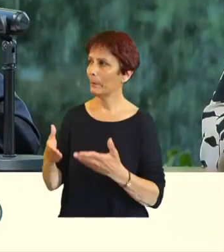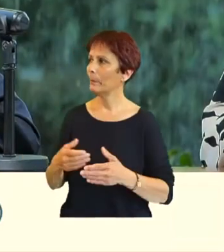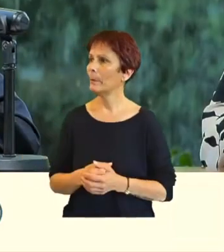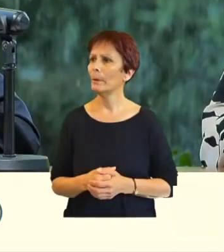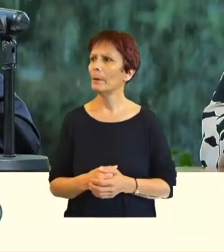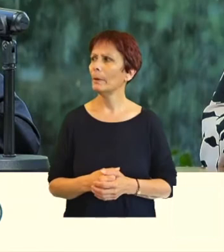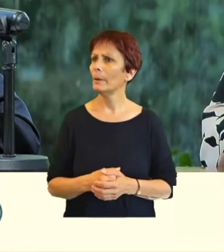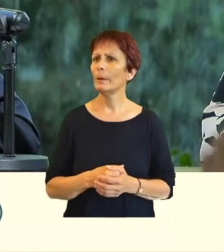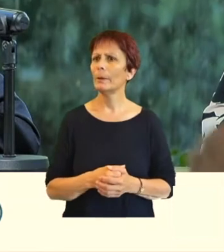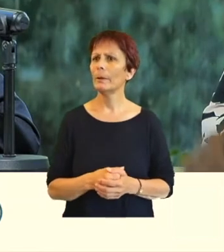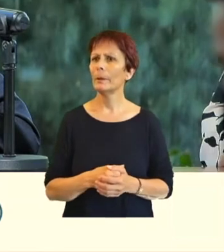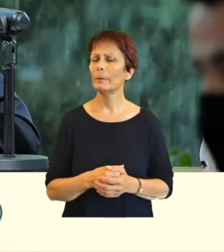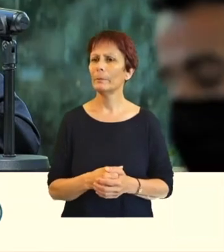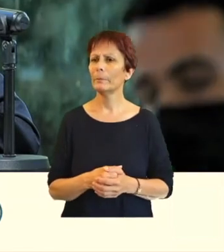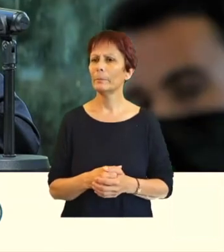Armand.